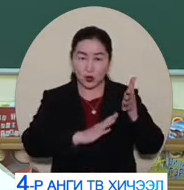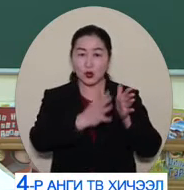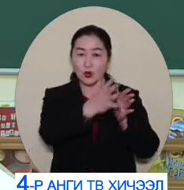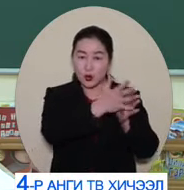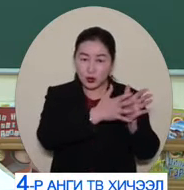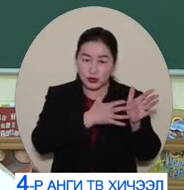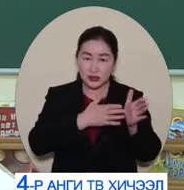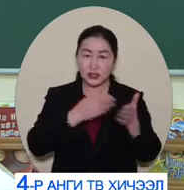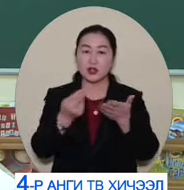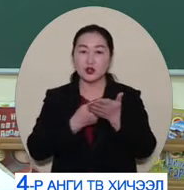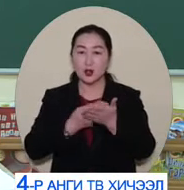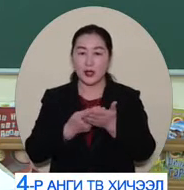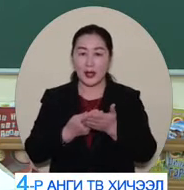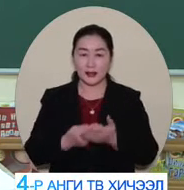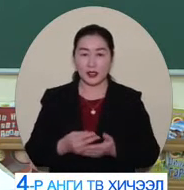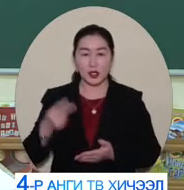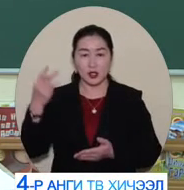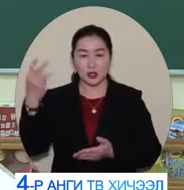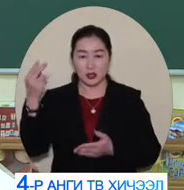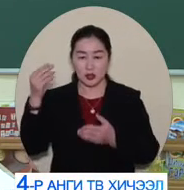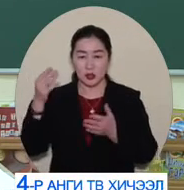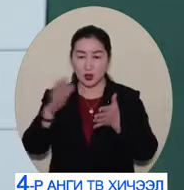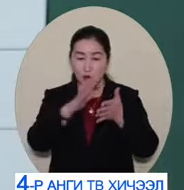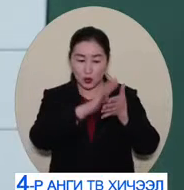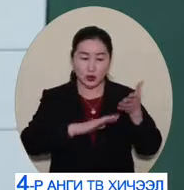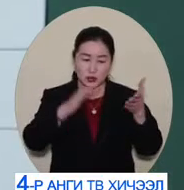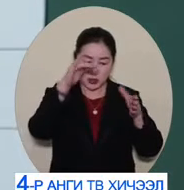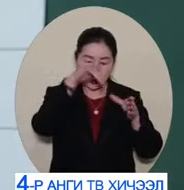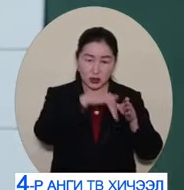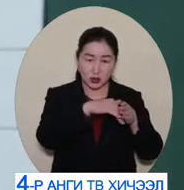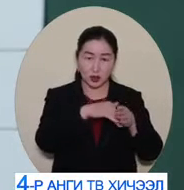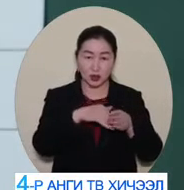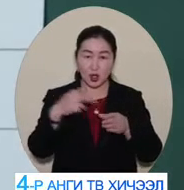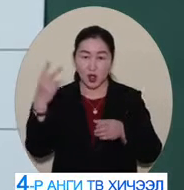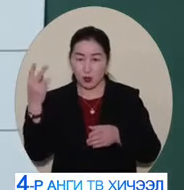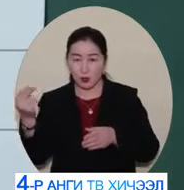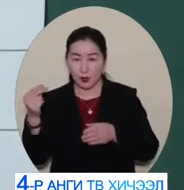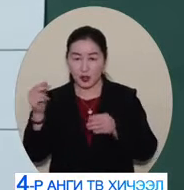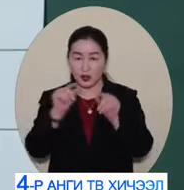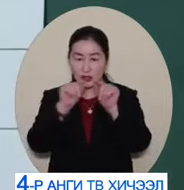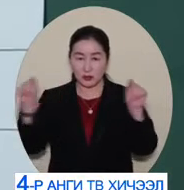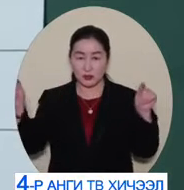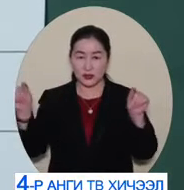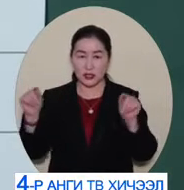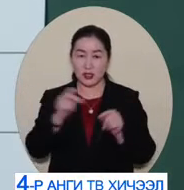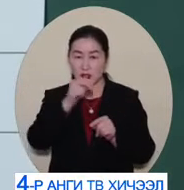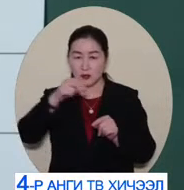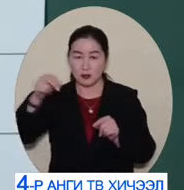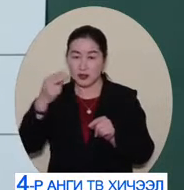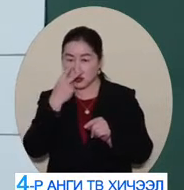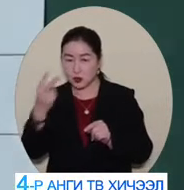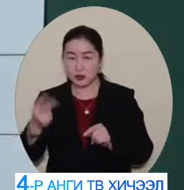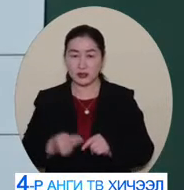хүснэгт зураад энэ хүснэгтэн дотор энэ бодит хэмжээнүүдийг тэмдэглэж үз. За